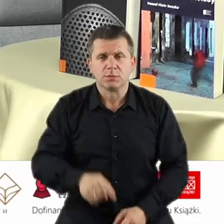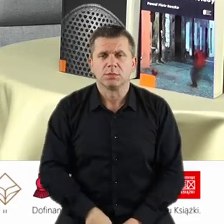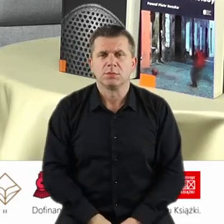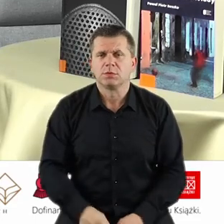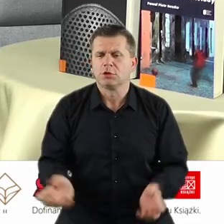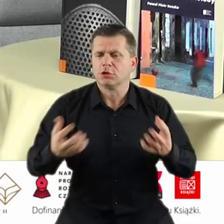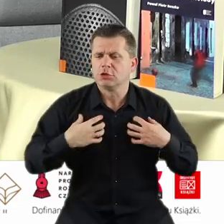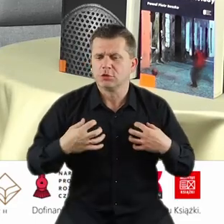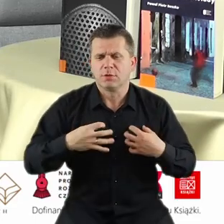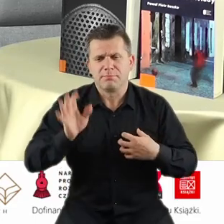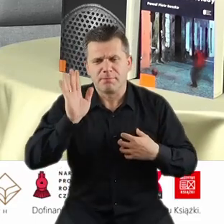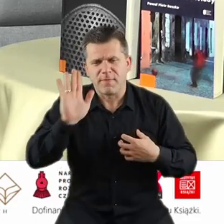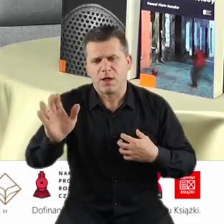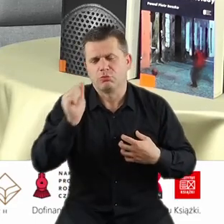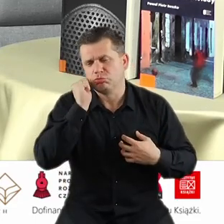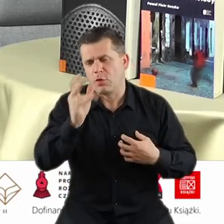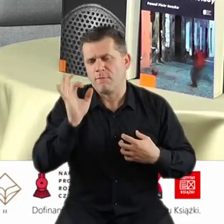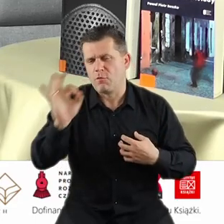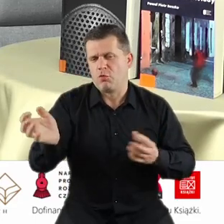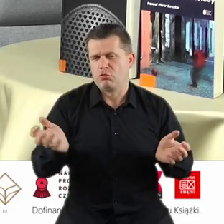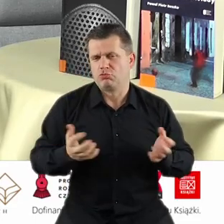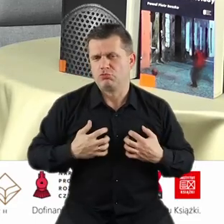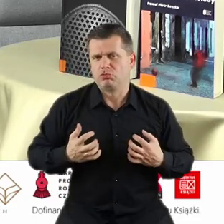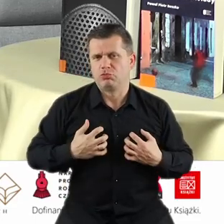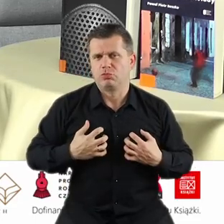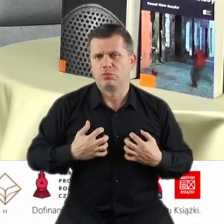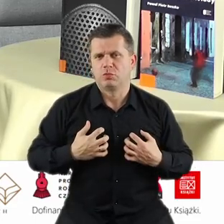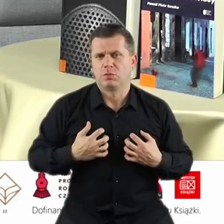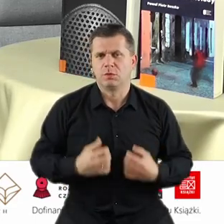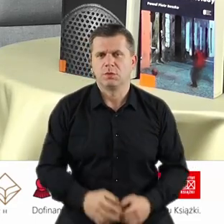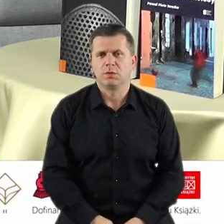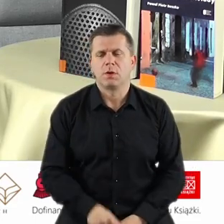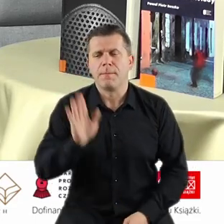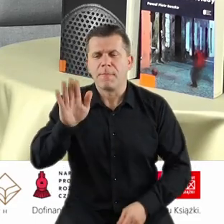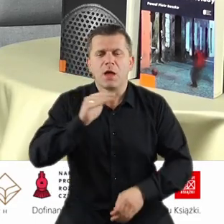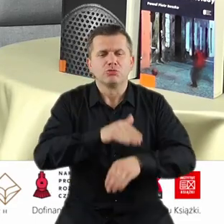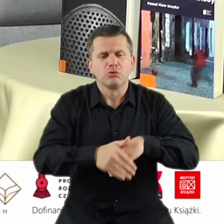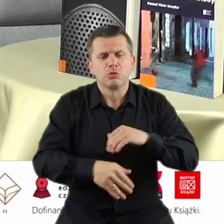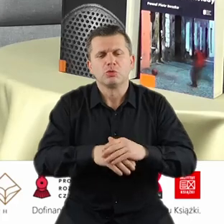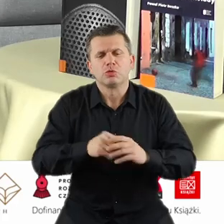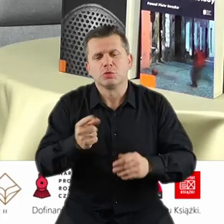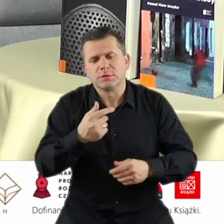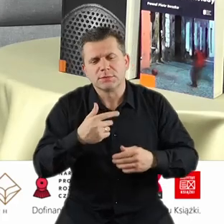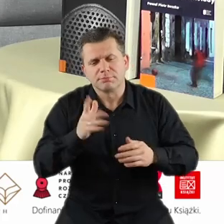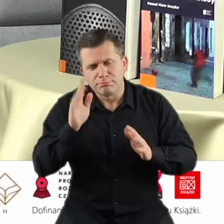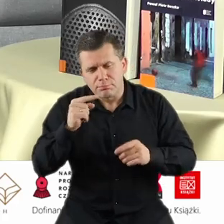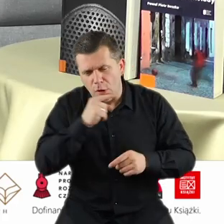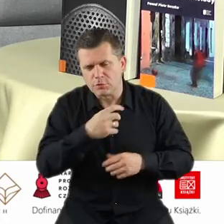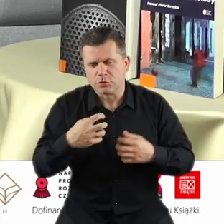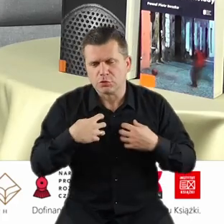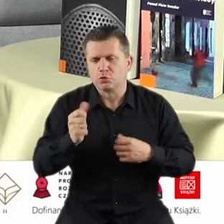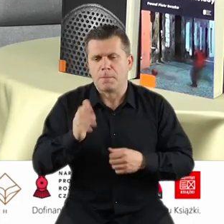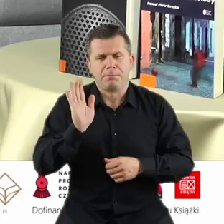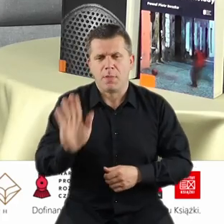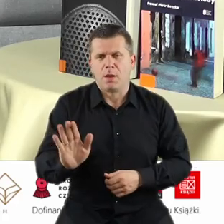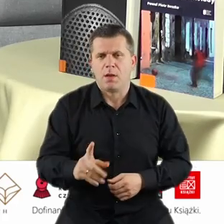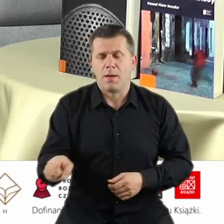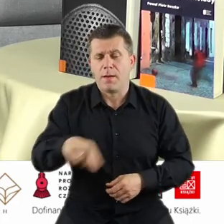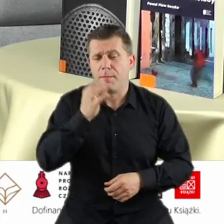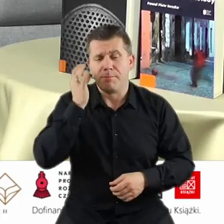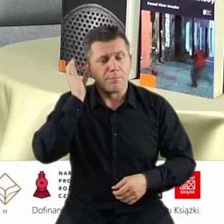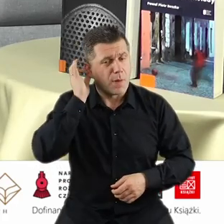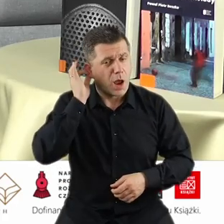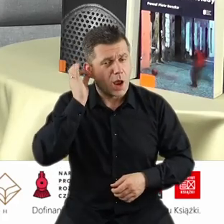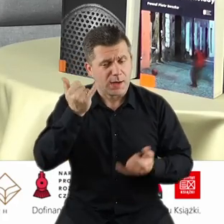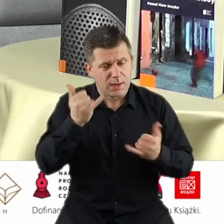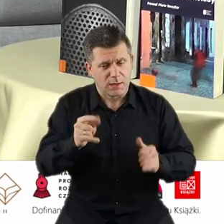są to ludzie, którzy żyją swoim życiem i starają się dźwigać ten ciężar, który mają. Pisałem kiedyś reportaż o pani,